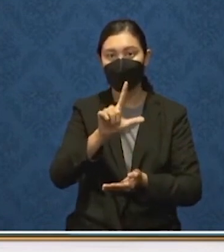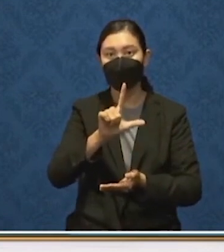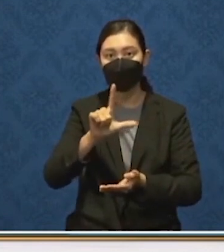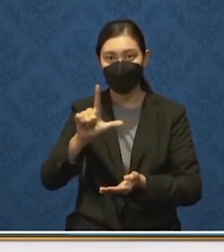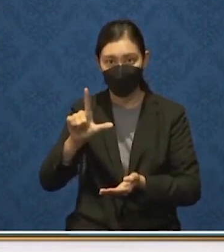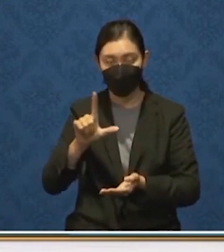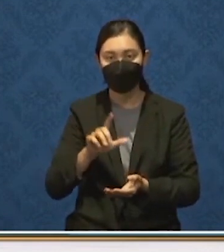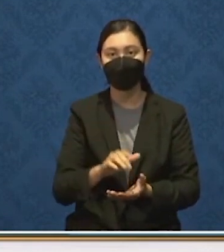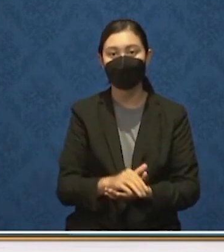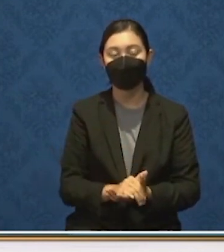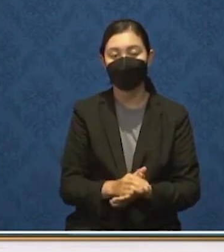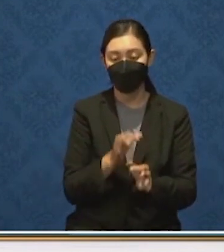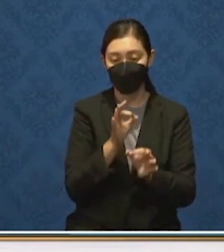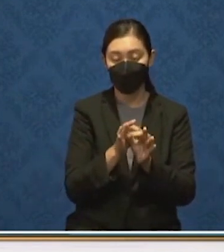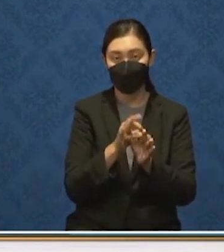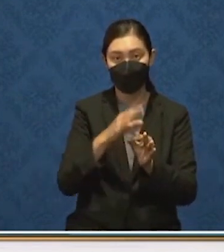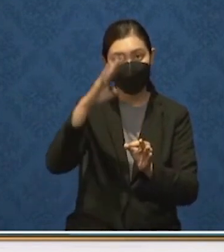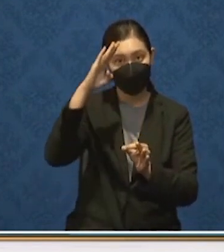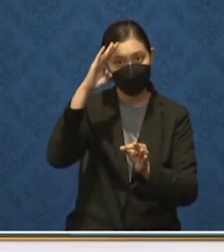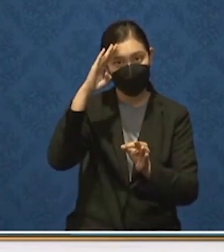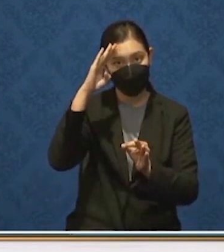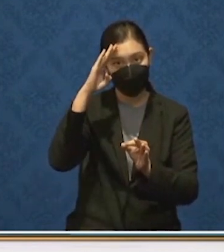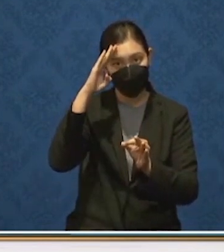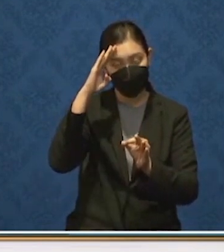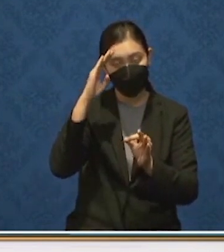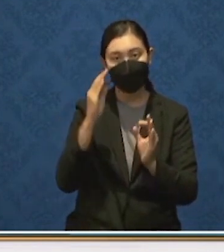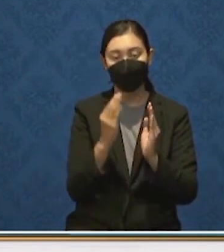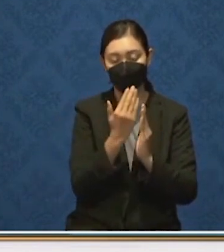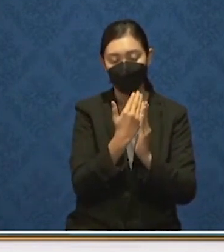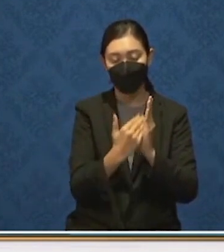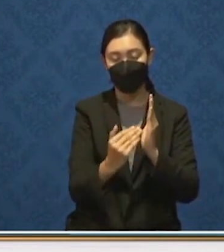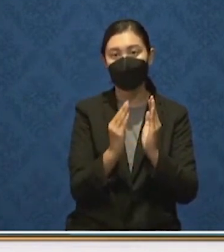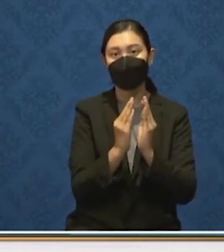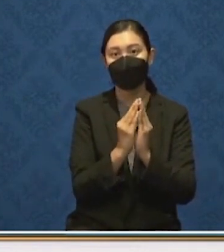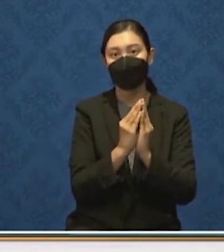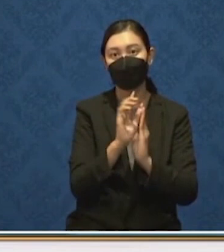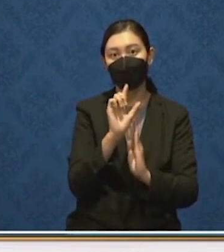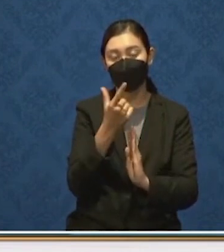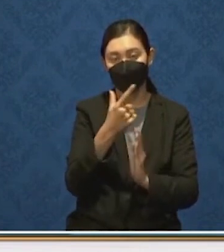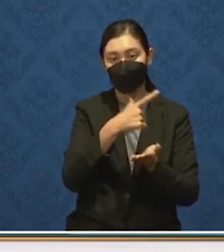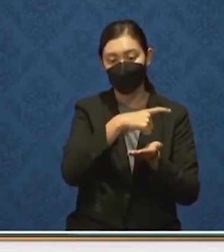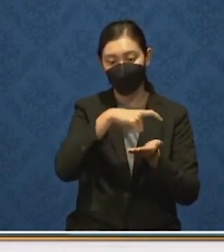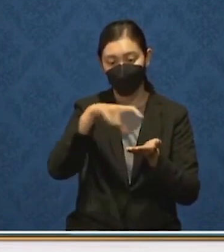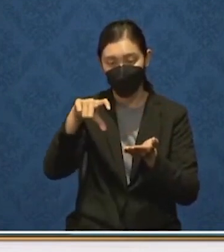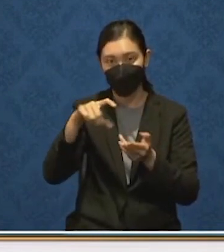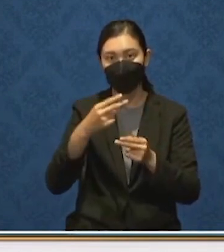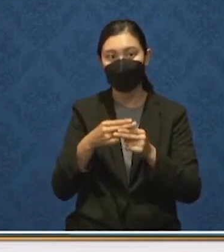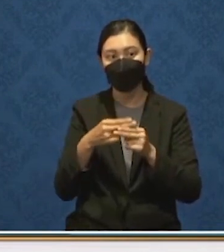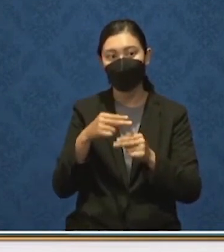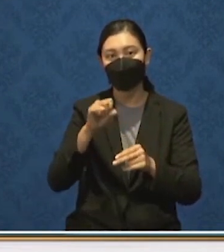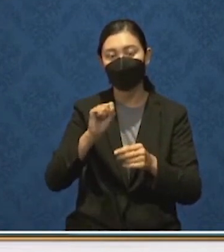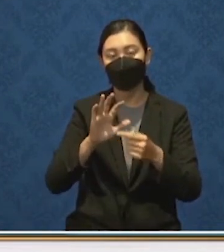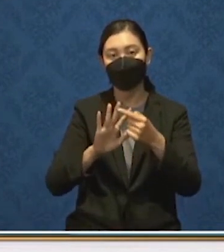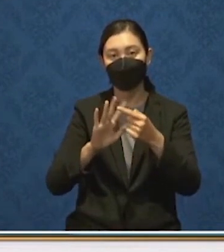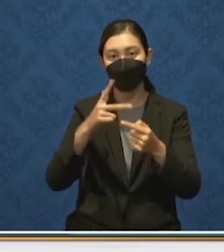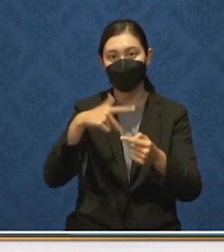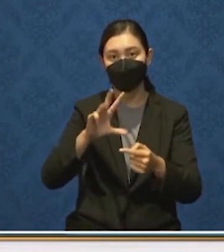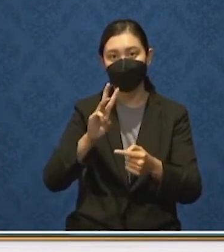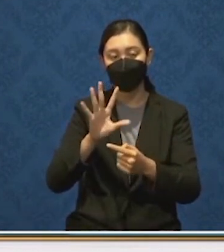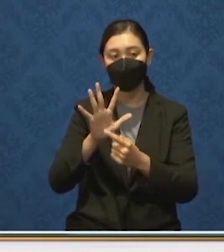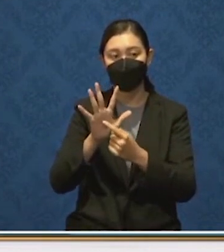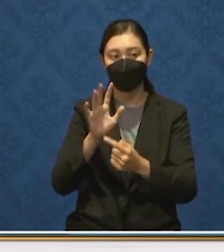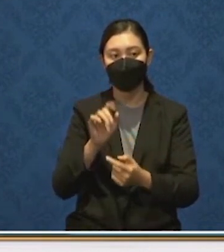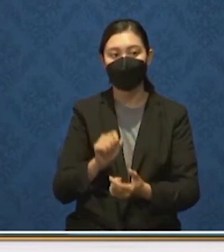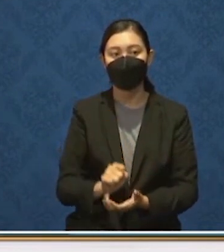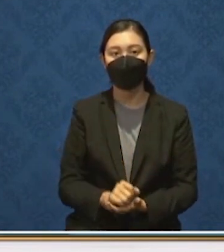โอนจากธนาคารธนชาต สาขาบอ Techn นะครัผู้โอน investmentsอ กุนสุพพวัตินะครับ ครั้งสุดทายกที่ 3